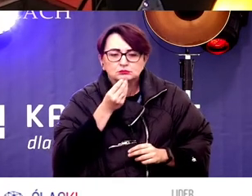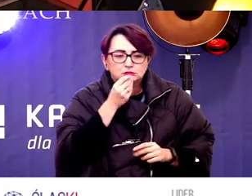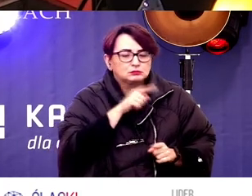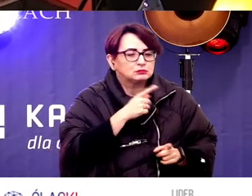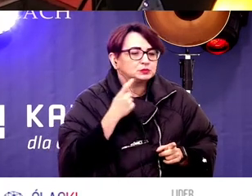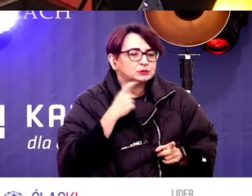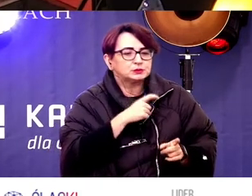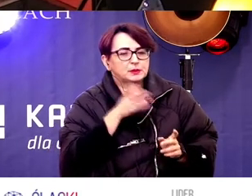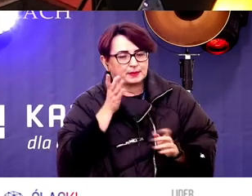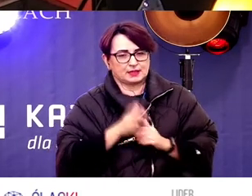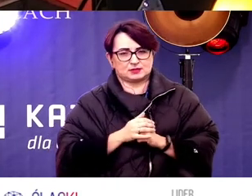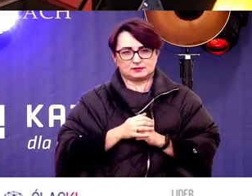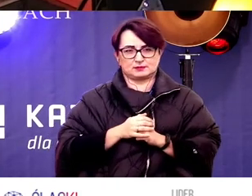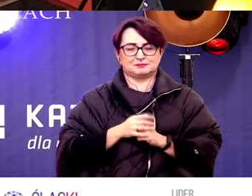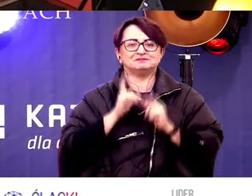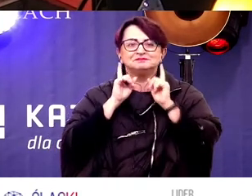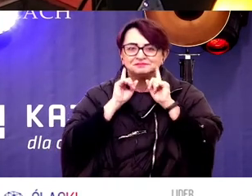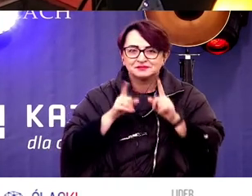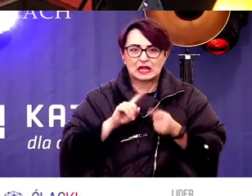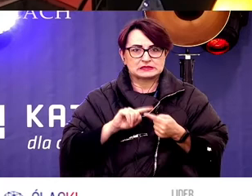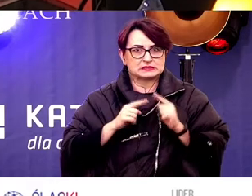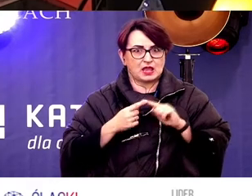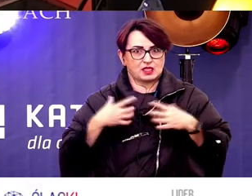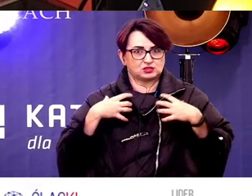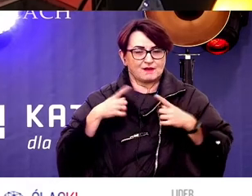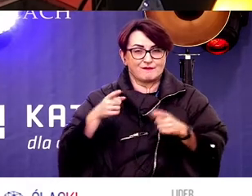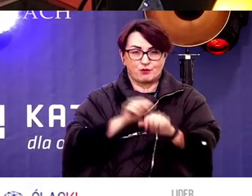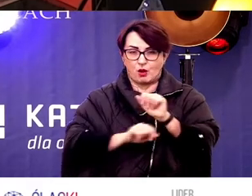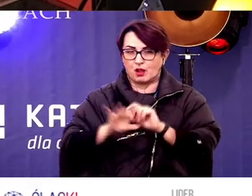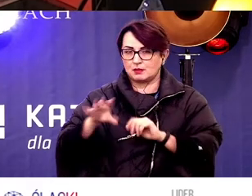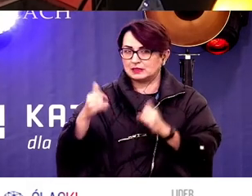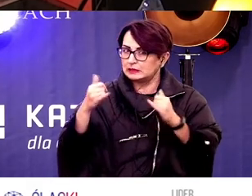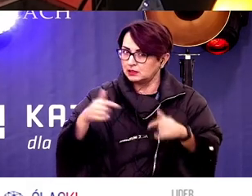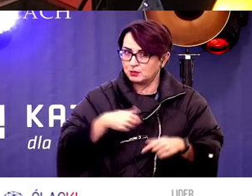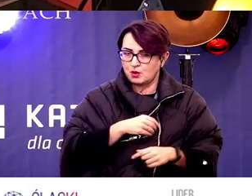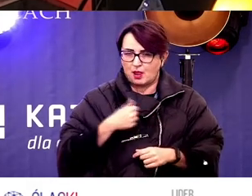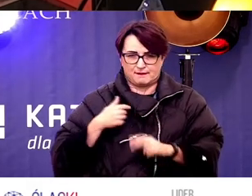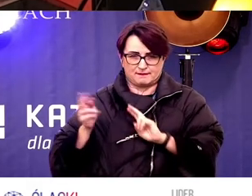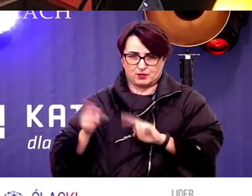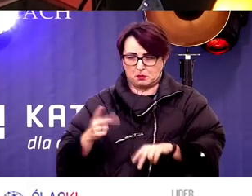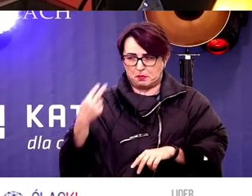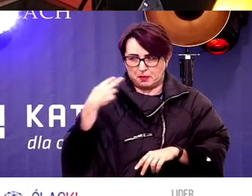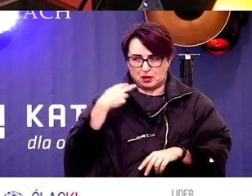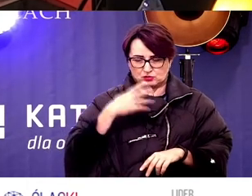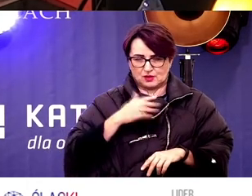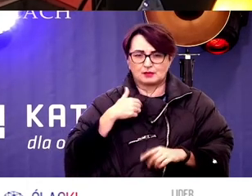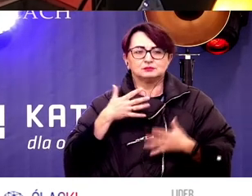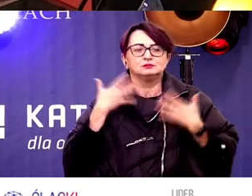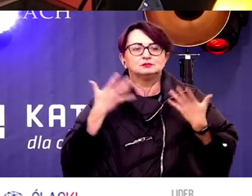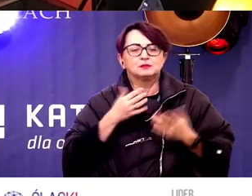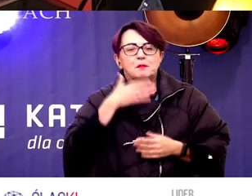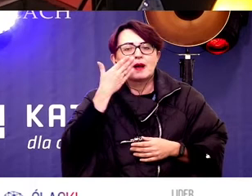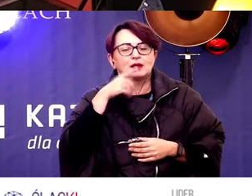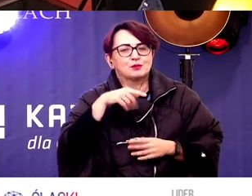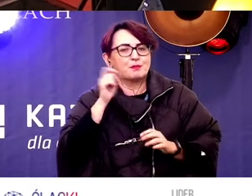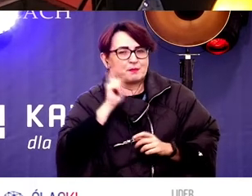tu się popsikam i tak dalej. Rzeczywiście, no styl życia we Włoszech jest zupełnie inny. No i wróciłem, on się tak na mnie dziwnie patrzy, ja tak pachniałem tymi wszystkimi